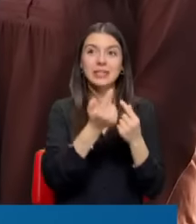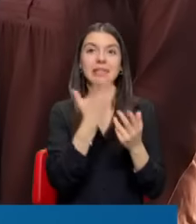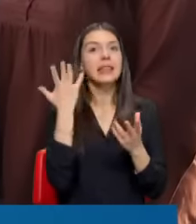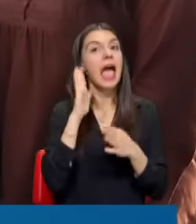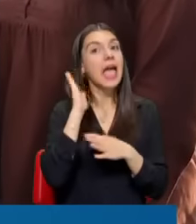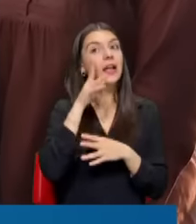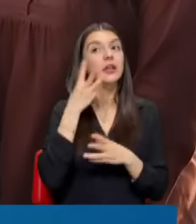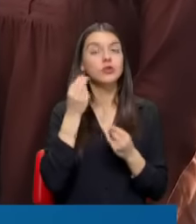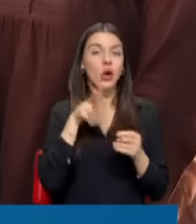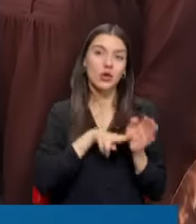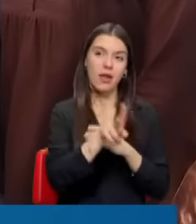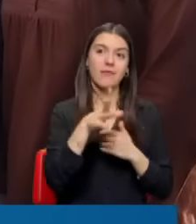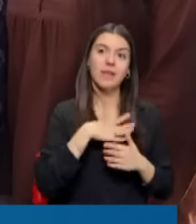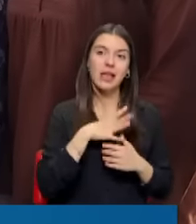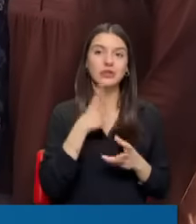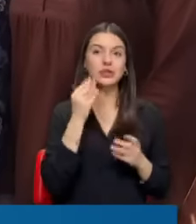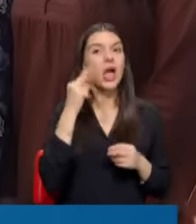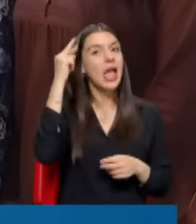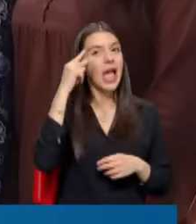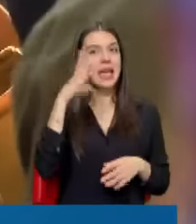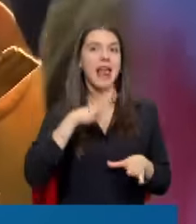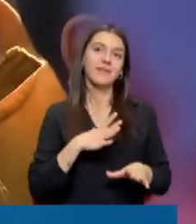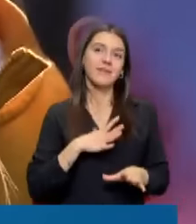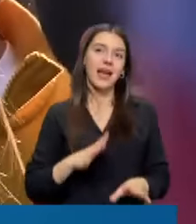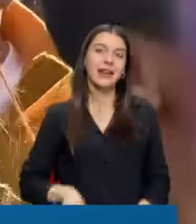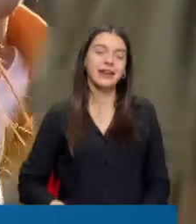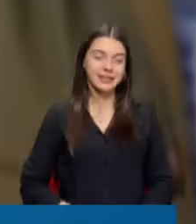yol, gerçekleşilecek çok hayal var.